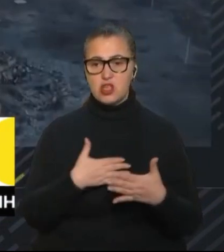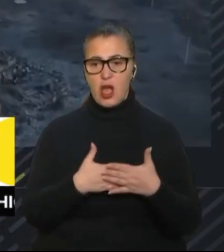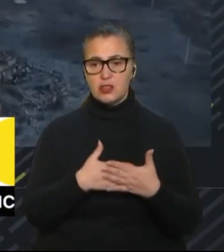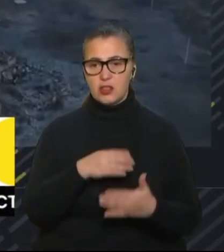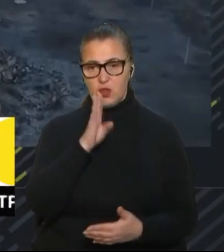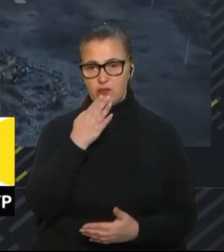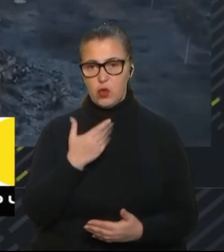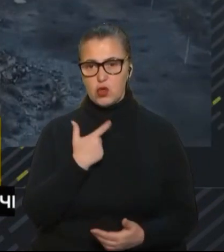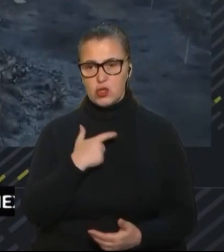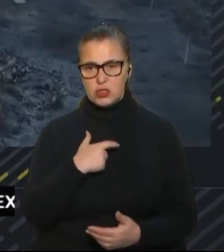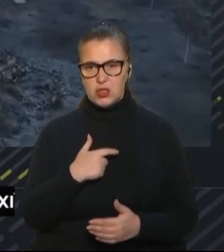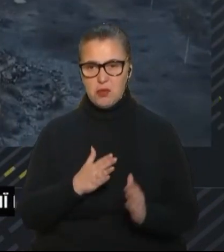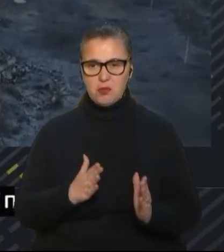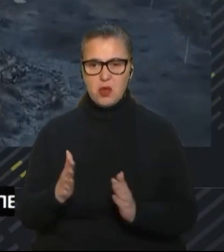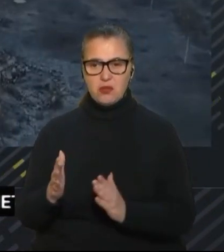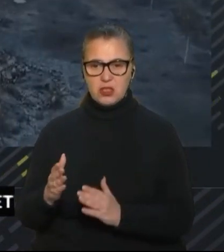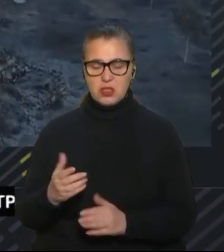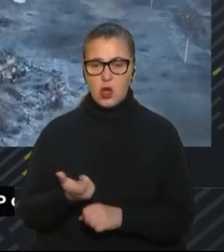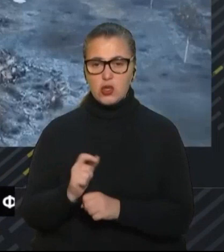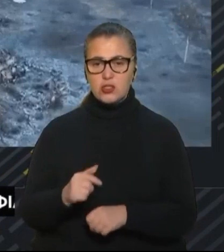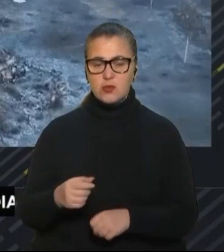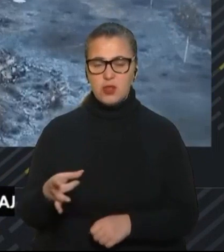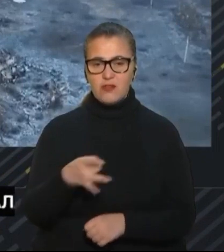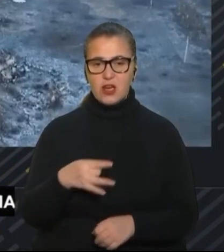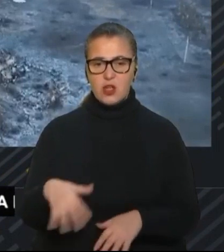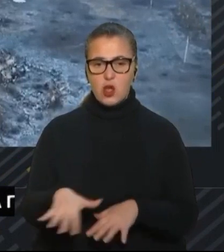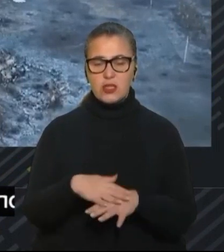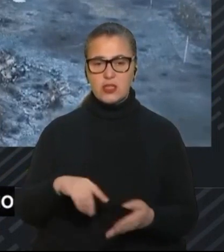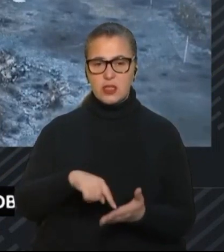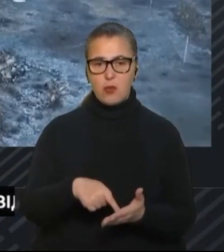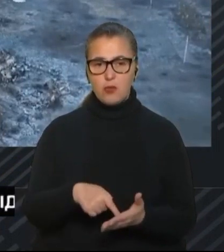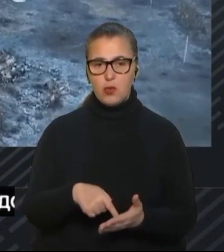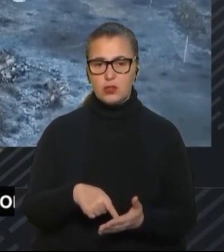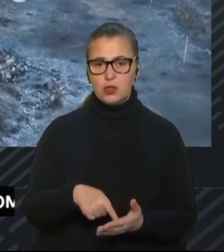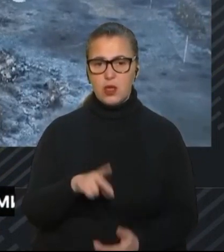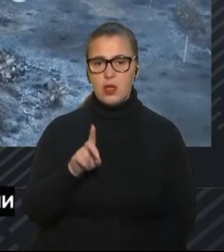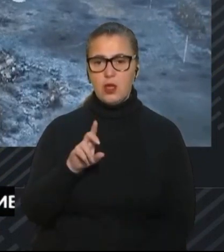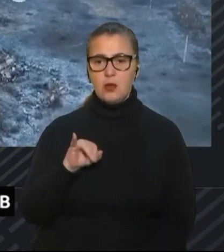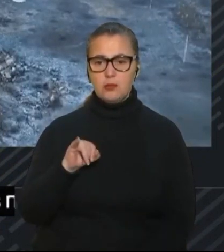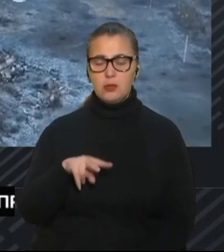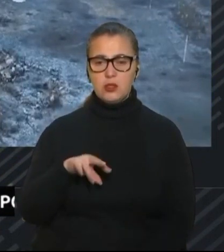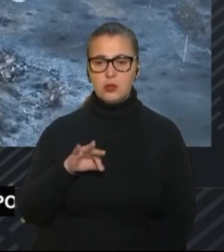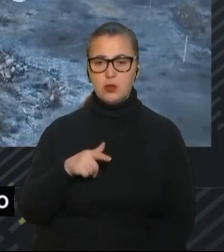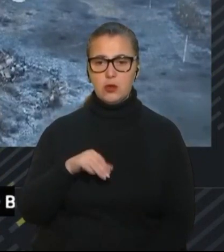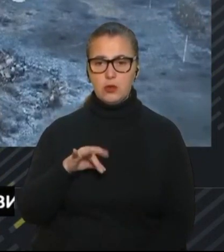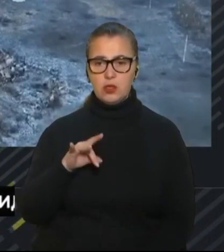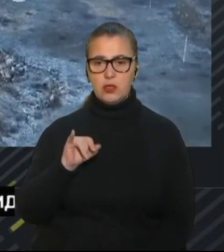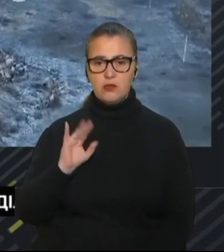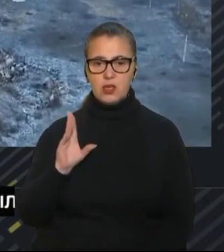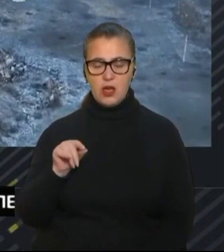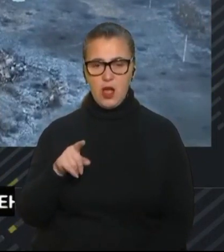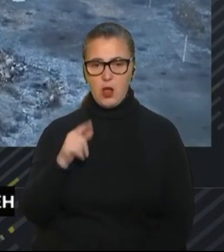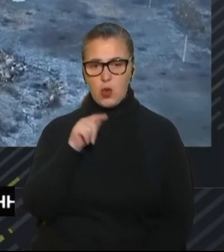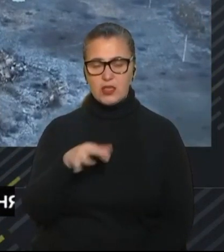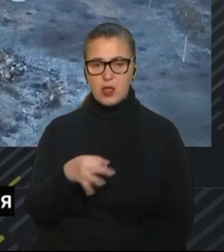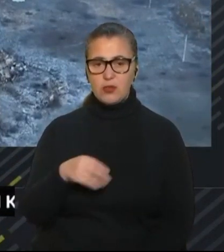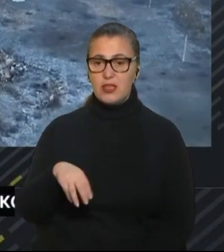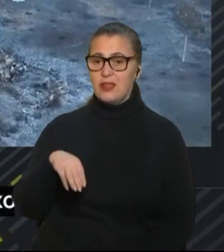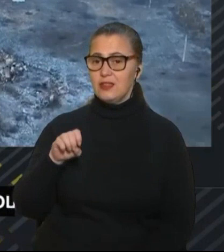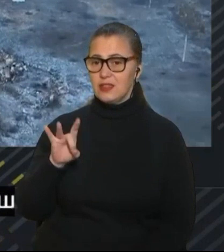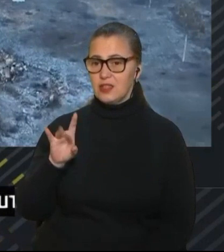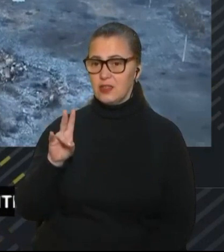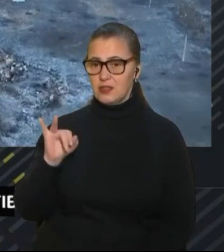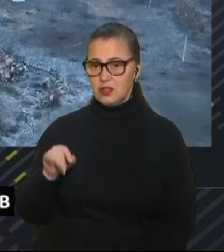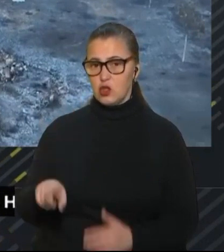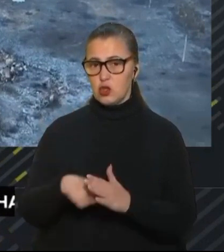себе поводить, особливо в районі населених пунктів Білогорівка, це Луганська область, і Терни Донецької